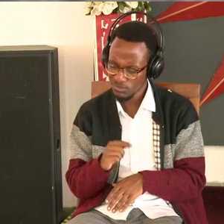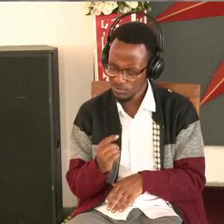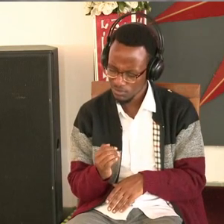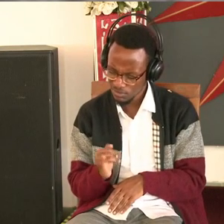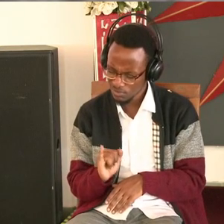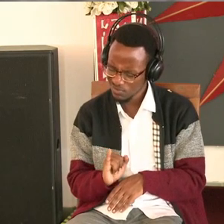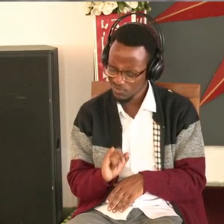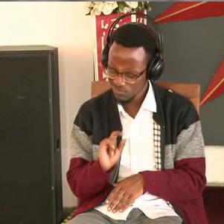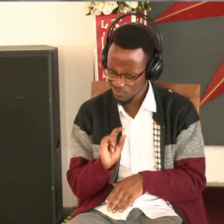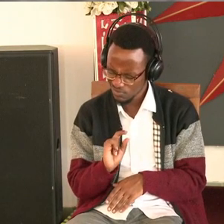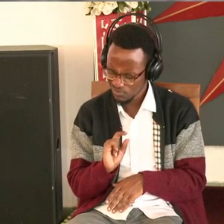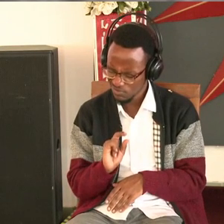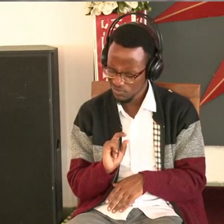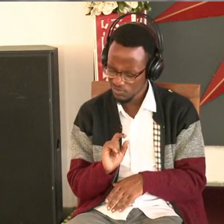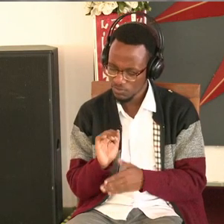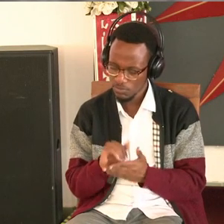nous